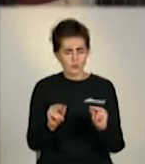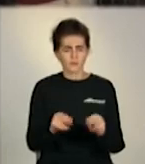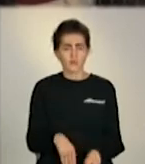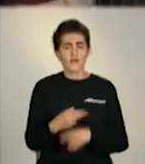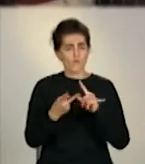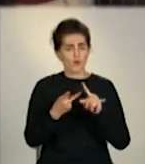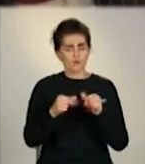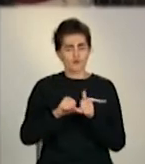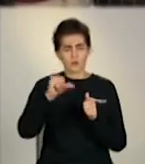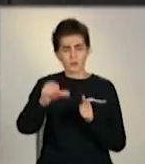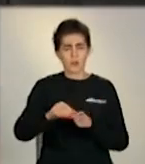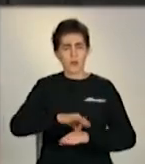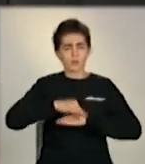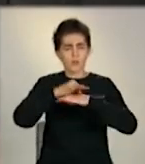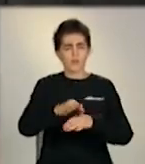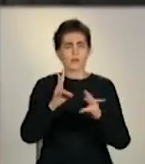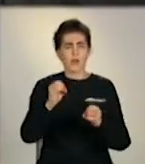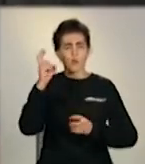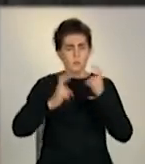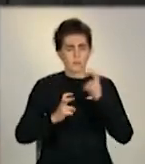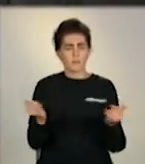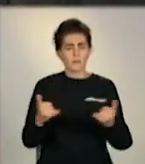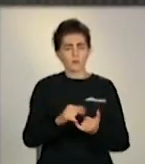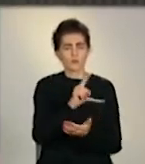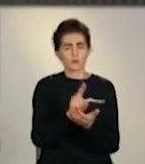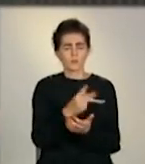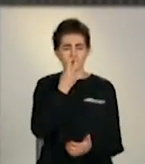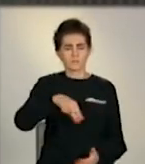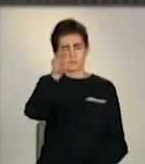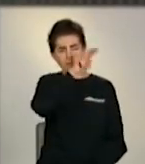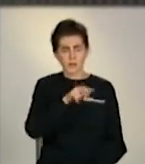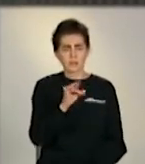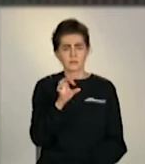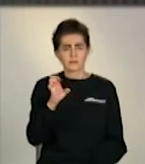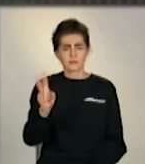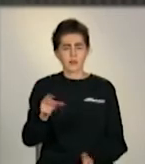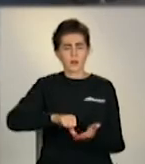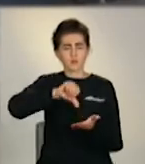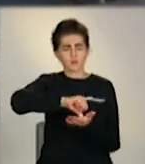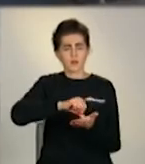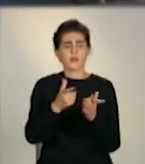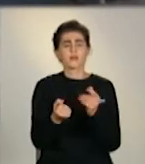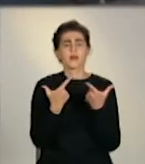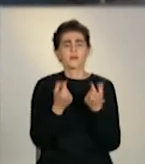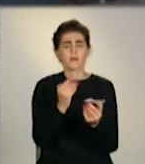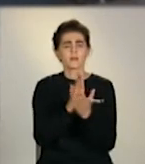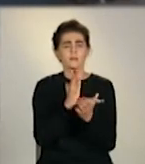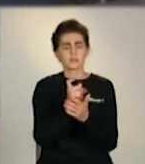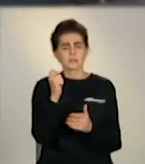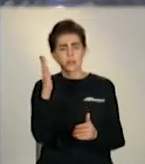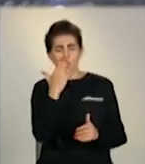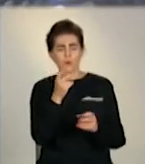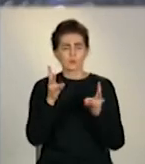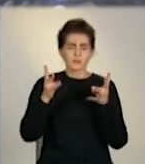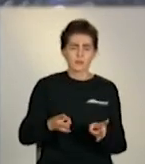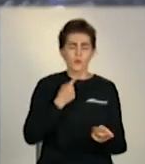Другу частину проводять на комбінації. Тут металургам потрібно оцінити ризики на ділянці та виявити джерела небезпеки. І також